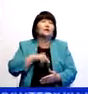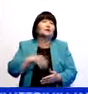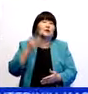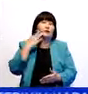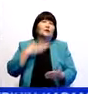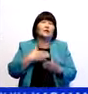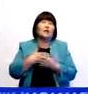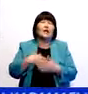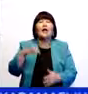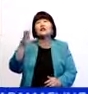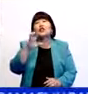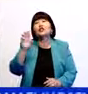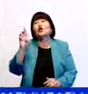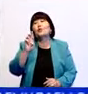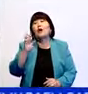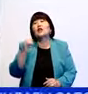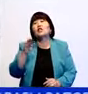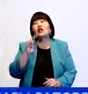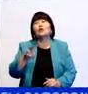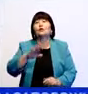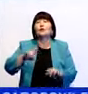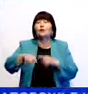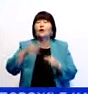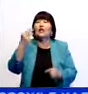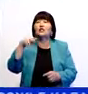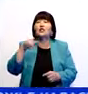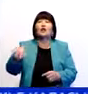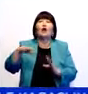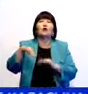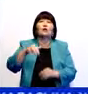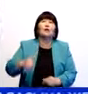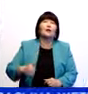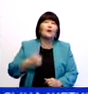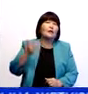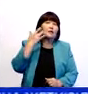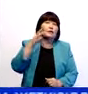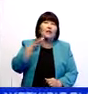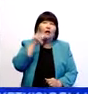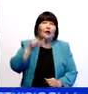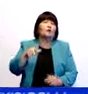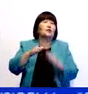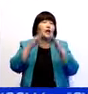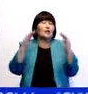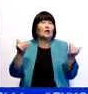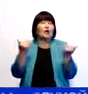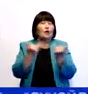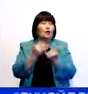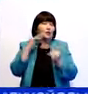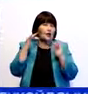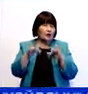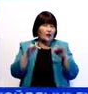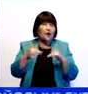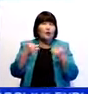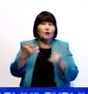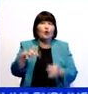атқарған. Сәрсенбек Байжанов ұрпақтарының ғана емес, бүкіл Шиелі ауданының мақтанышы. Қашанда қария отырған қара шаңырақтан қонақ сиреген емес. Бүгін